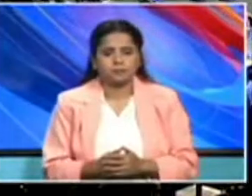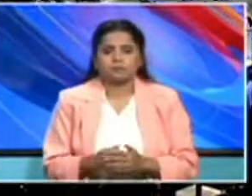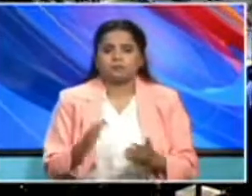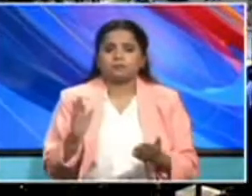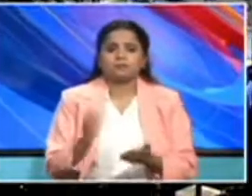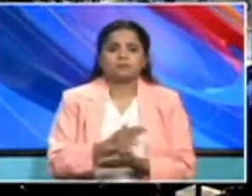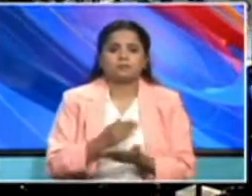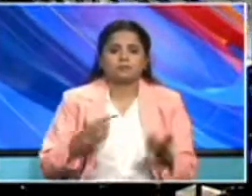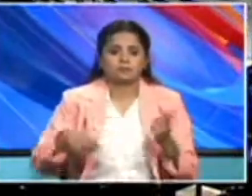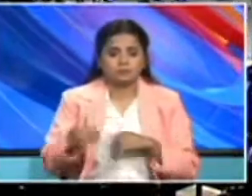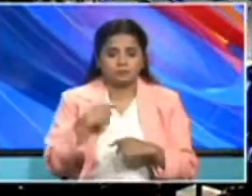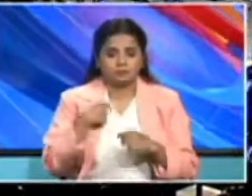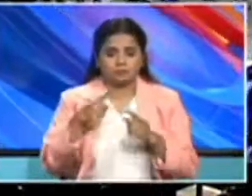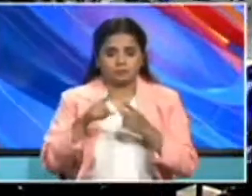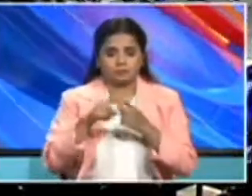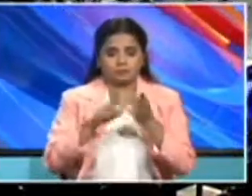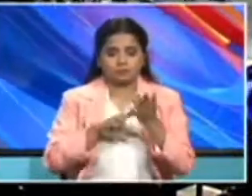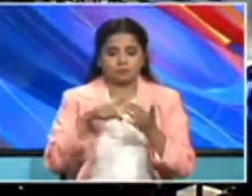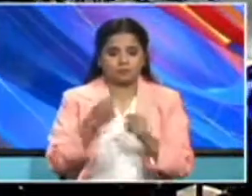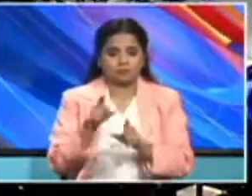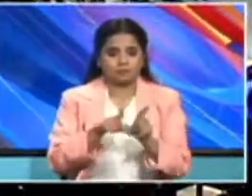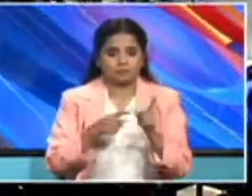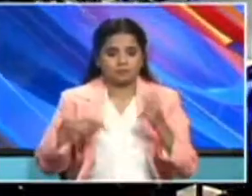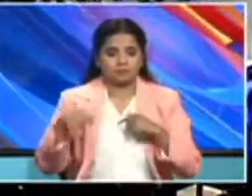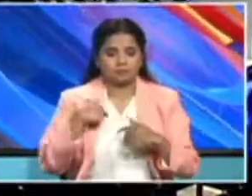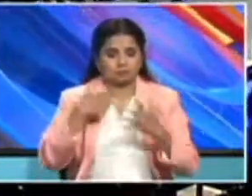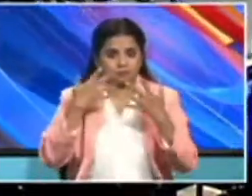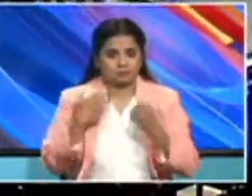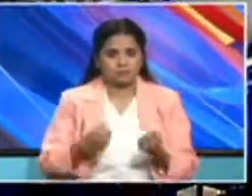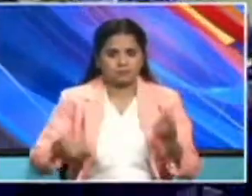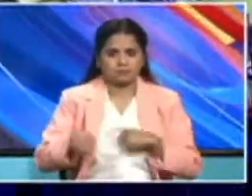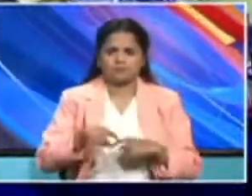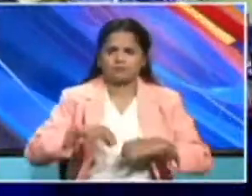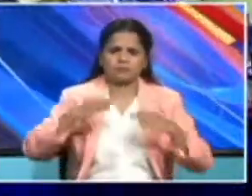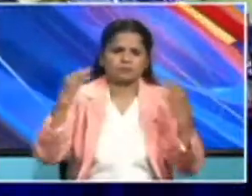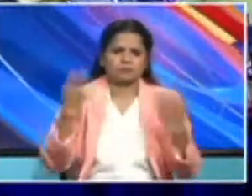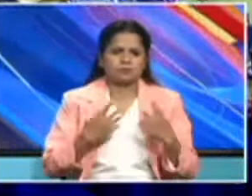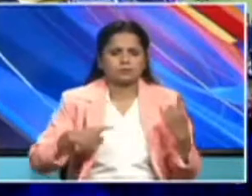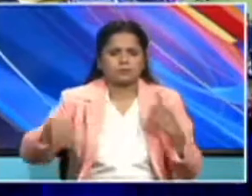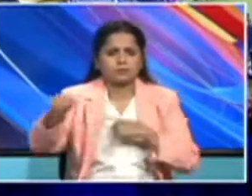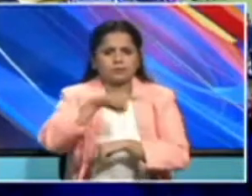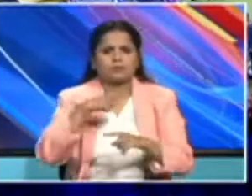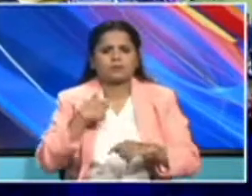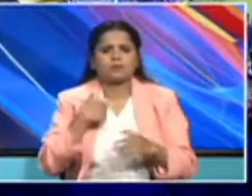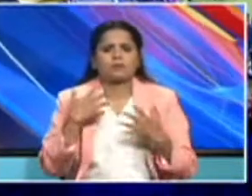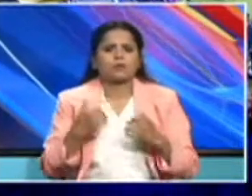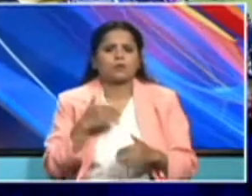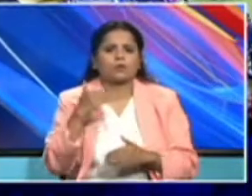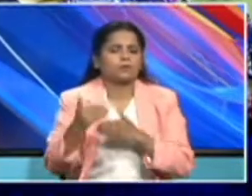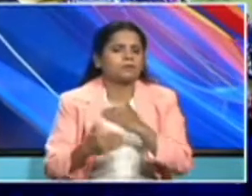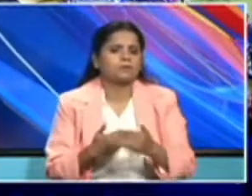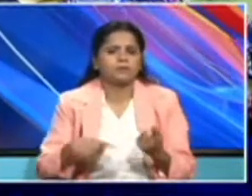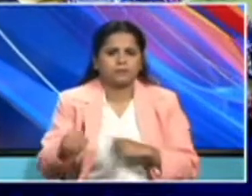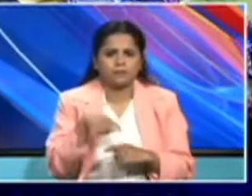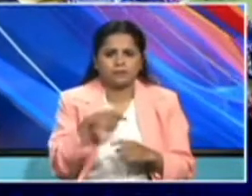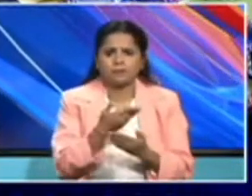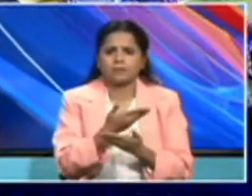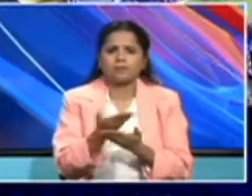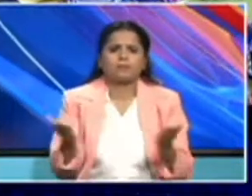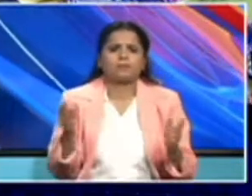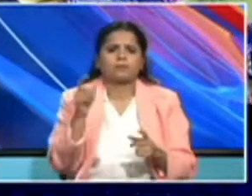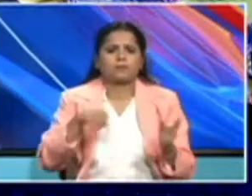નવી ઉર્જાનો સંચાર છે હર દિન નવા ઉપહાર છે હટી